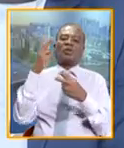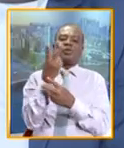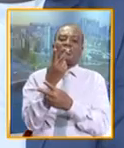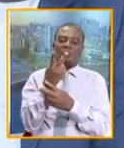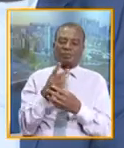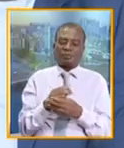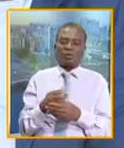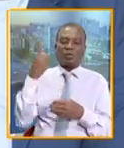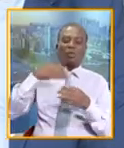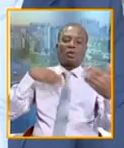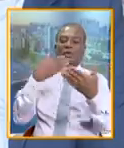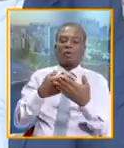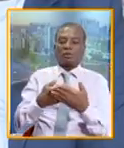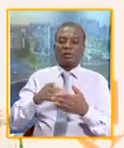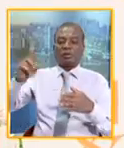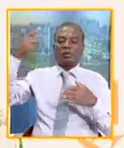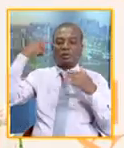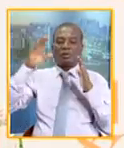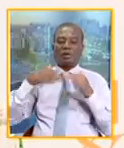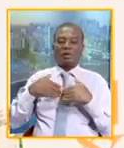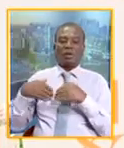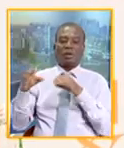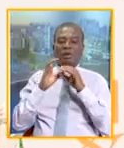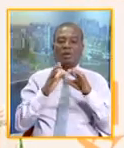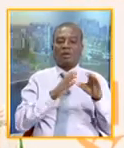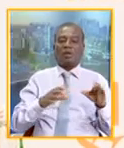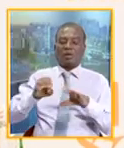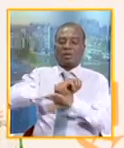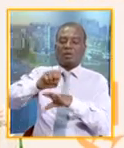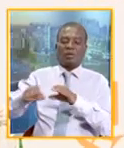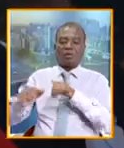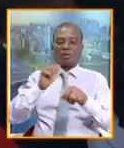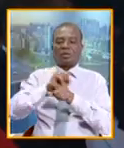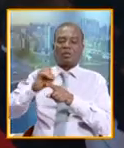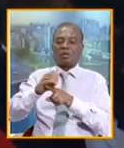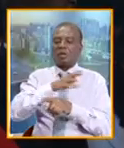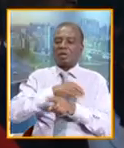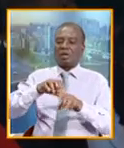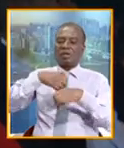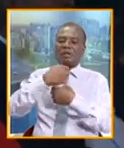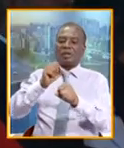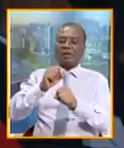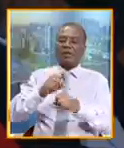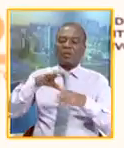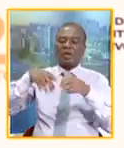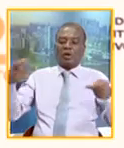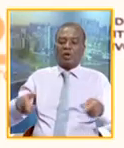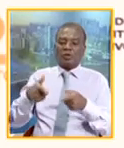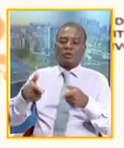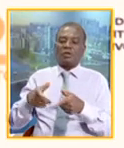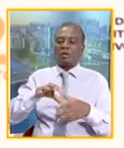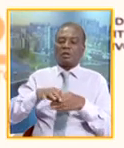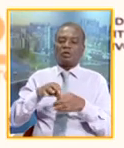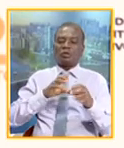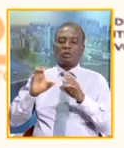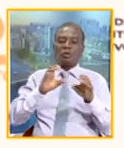ans. Pour y arriver, le gouvernement a amélioré l'environnement des affaires, créé un cadre de concertation État-secteur privé